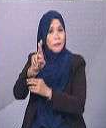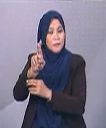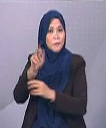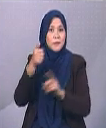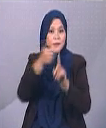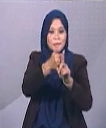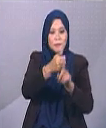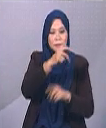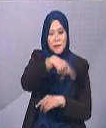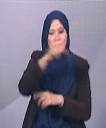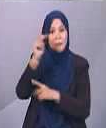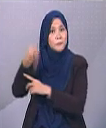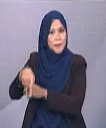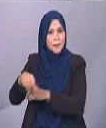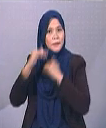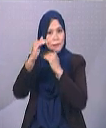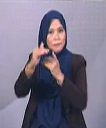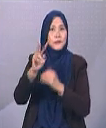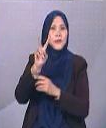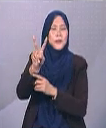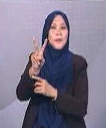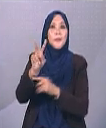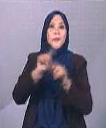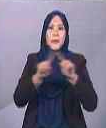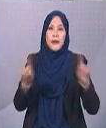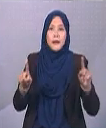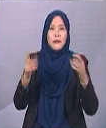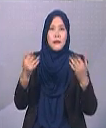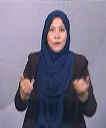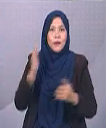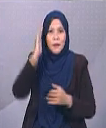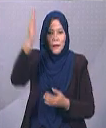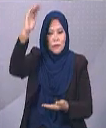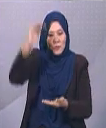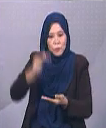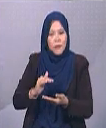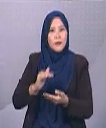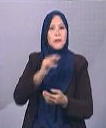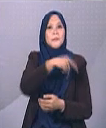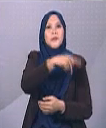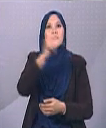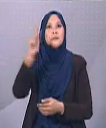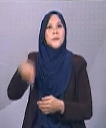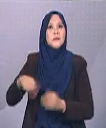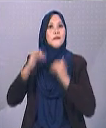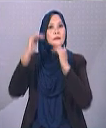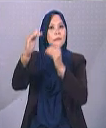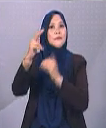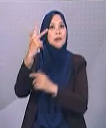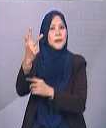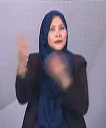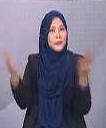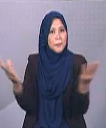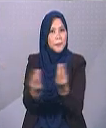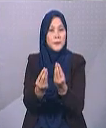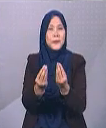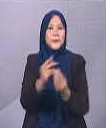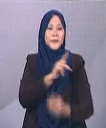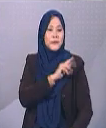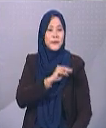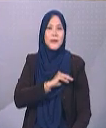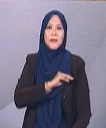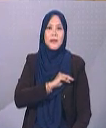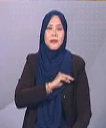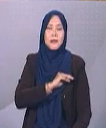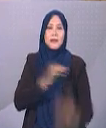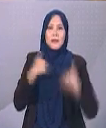Kawalan Pergerakan PKP Tahap 2. Bagaimanapun, tren itu bakal menurun menjelang PKP Tahap 3. Menurut Menteri Kesihatan